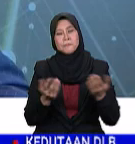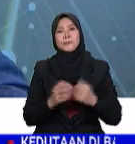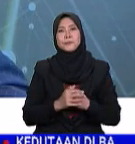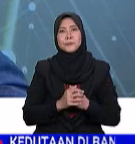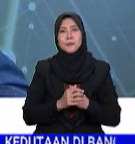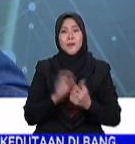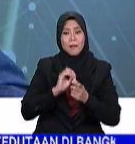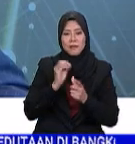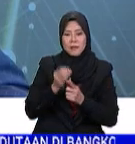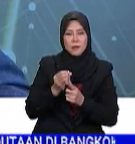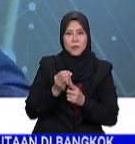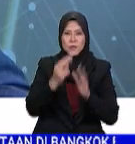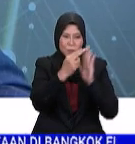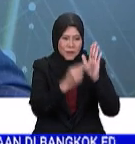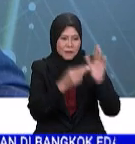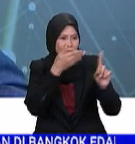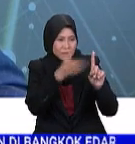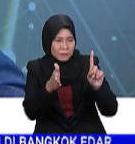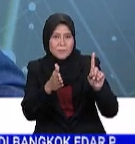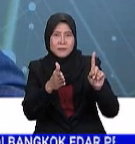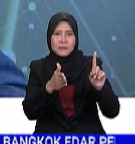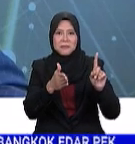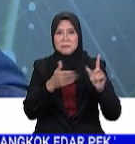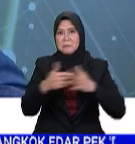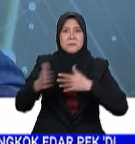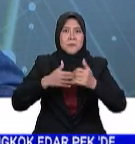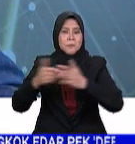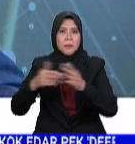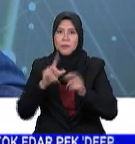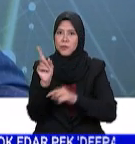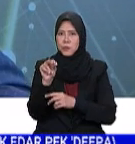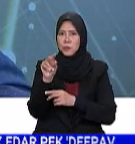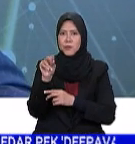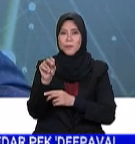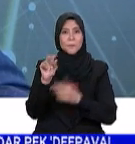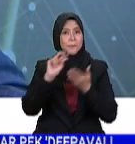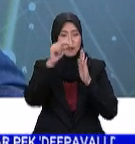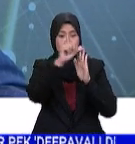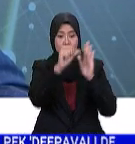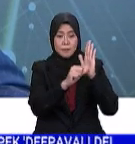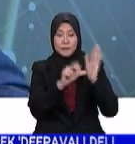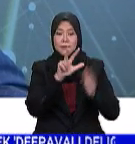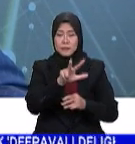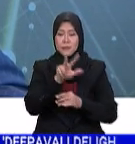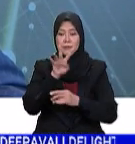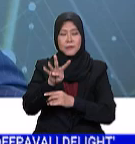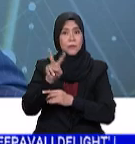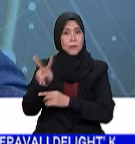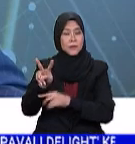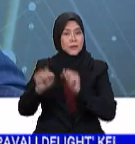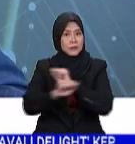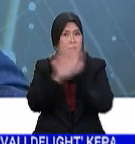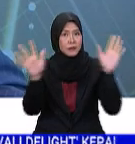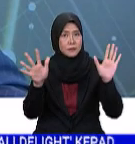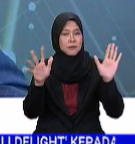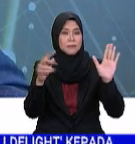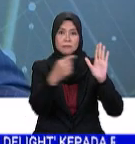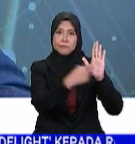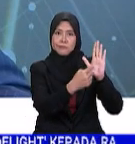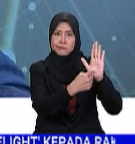yang kebal dari segi undang-undang. Akta 342 jelas, ya, dari segi